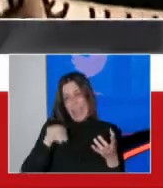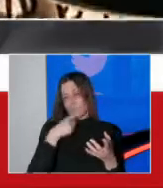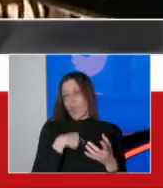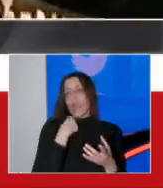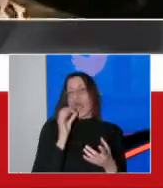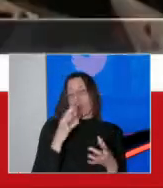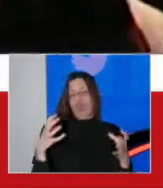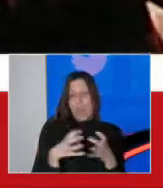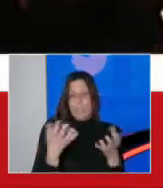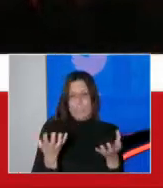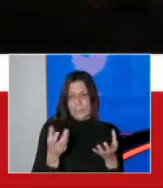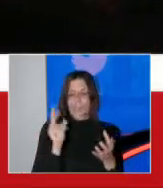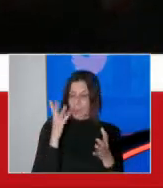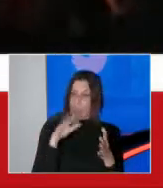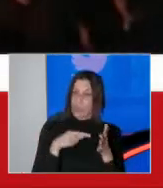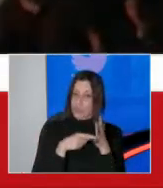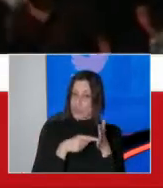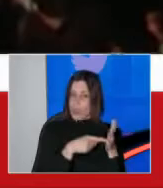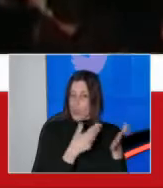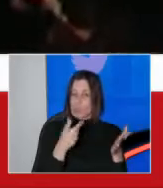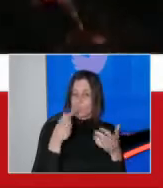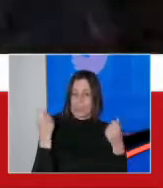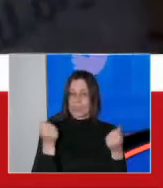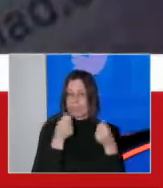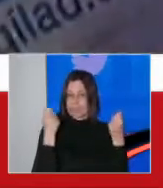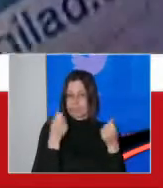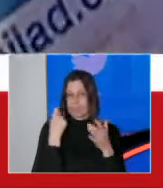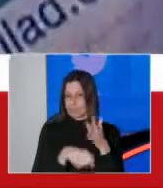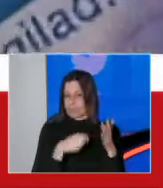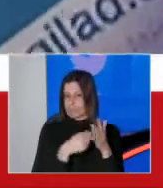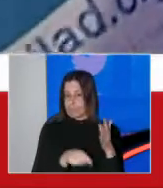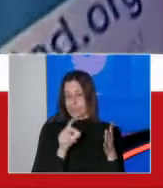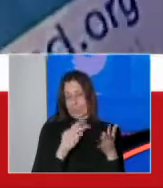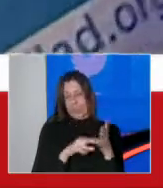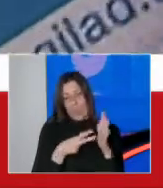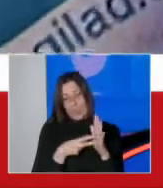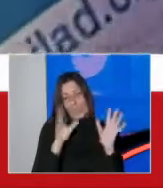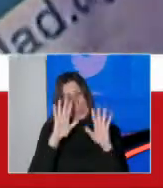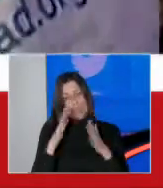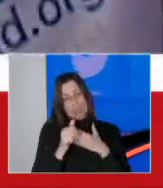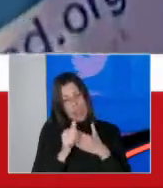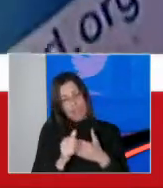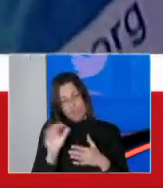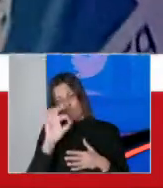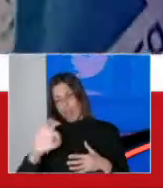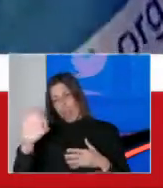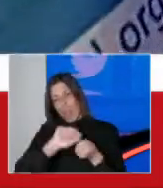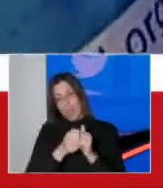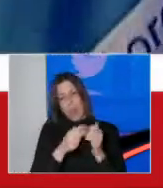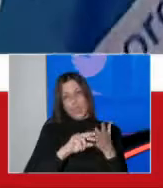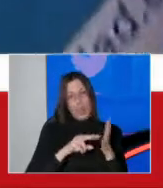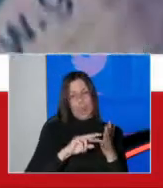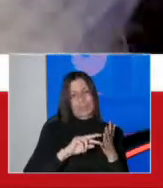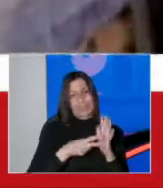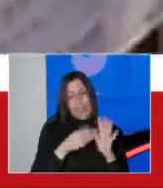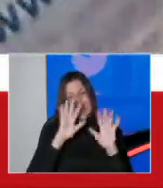יבואו ויובילו מחאה חברתית. יש... אנחנו הרי כל העם בסוף. כן, אמיר, יש לך עוד דוגמאות לקמפיינים צרכניים שתוכניות טלוויזיה הובילו, שלכם, או בכלל תוכניות טלוויזיה